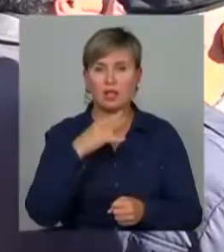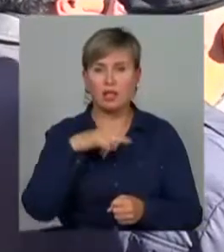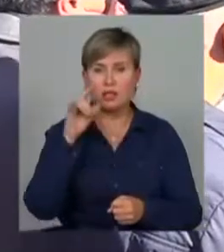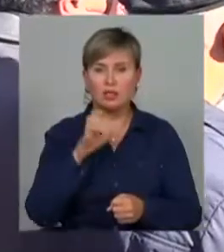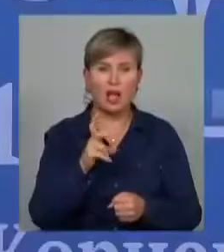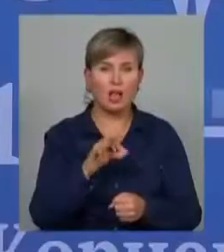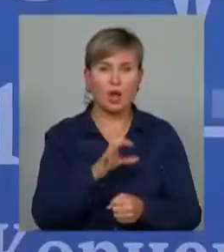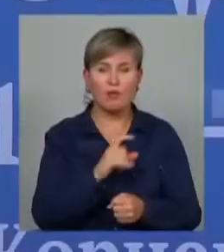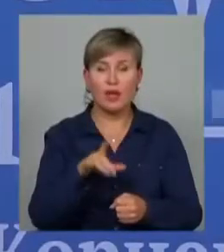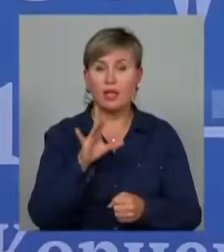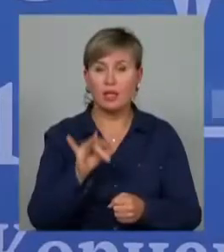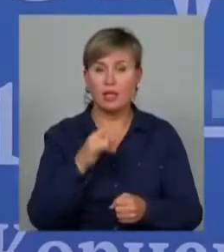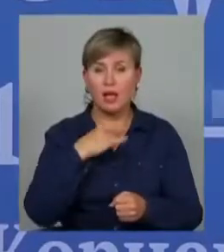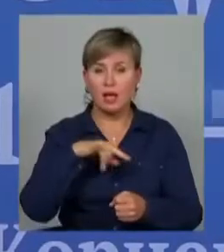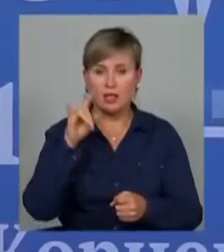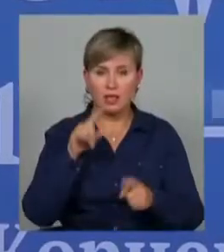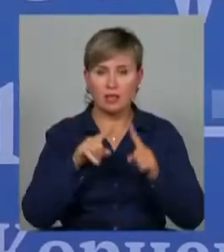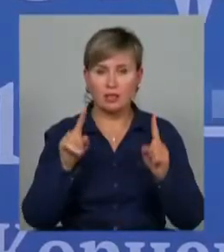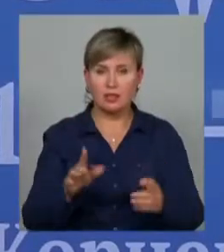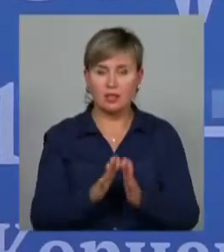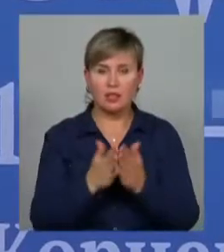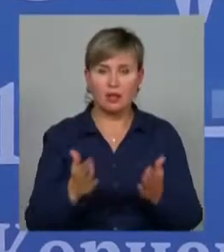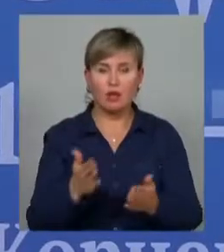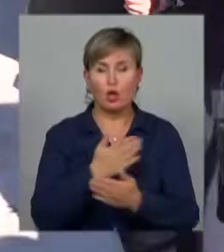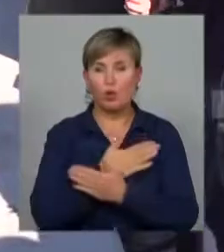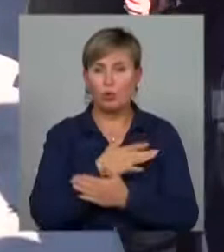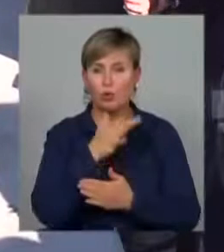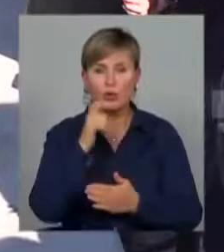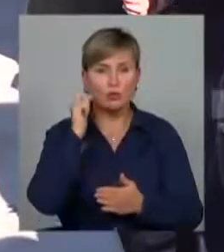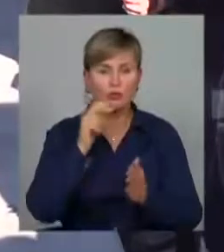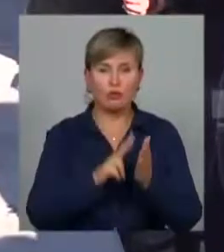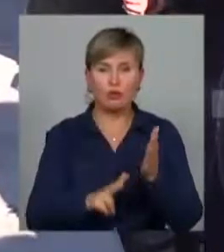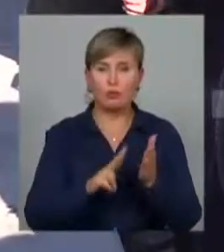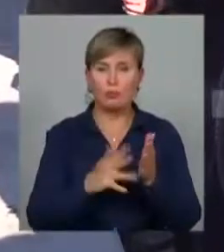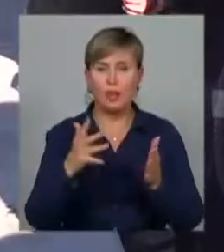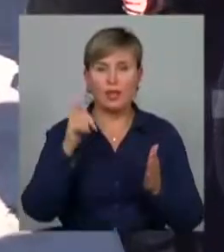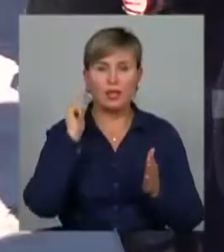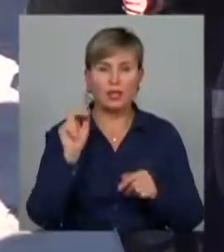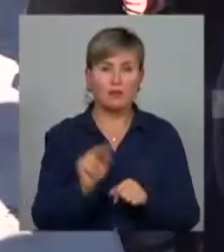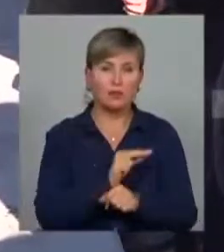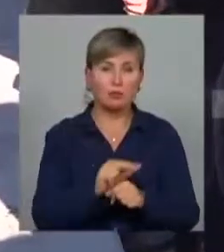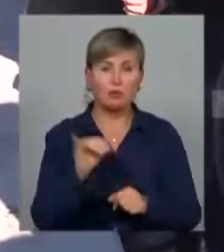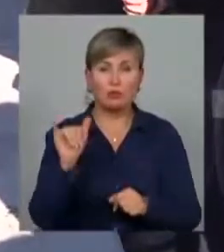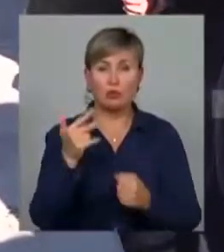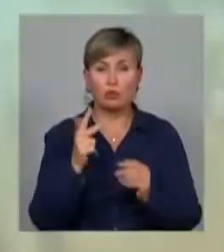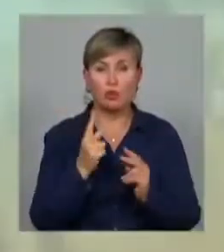словарь и персидско-казахский словарь. Он ушел из жизни в возрасте 85 лет. Воспитал двоих